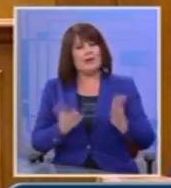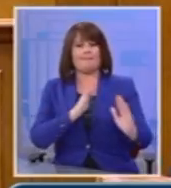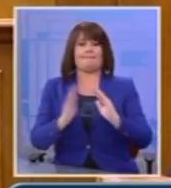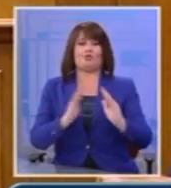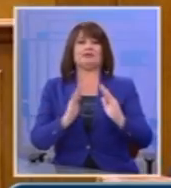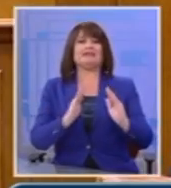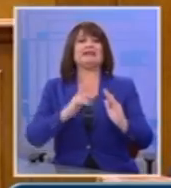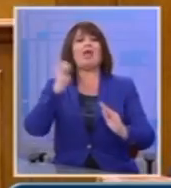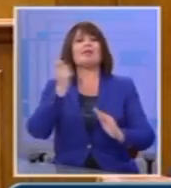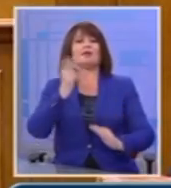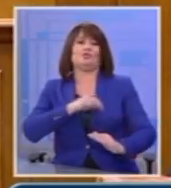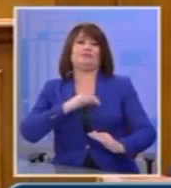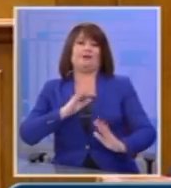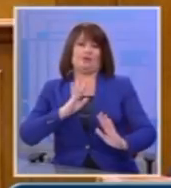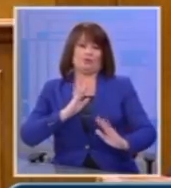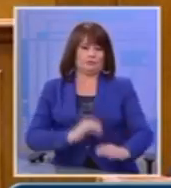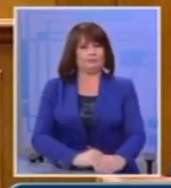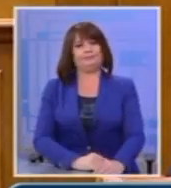τα εθνικά μας συμφέροντα.